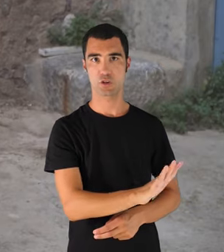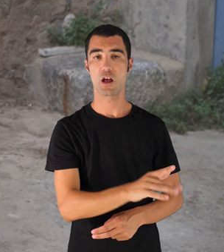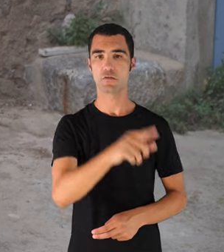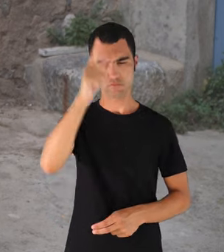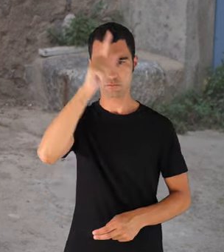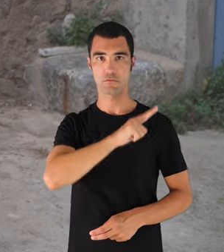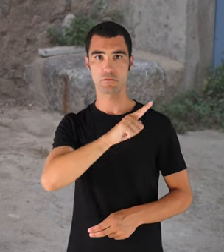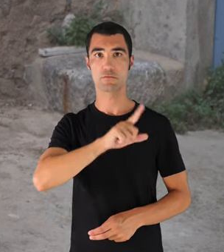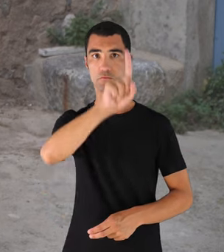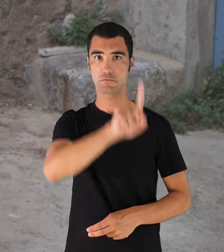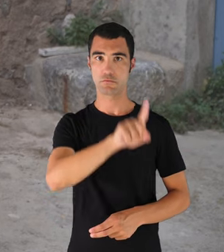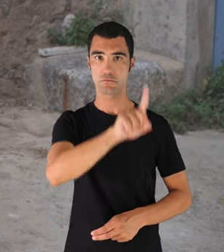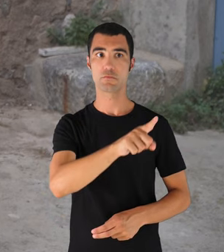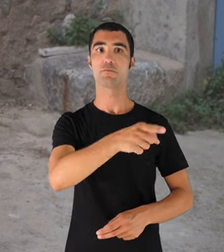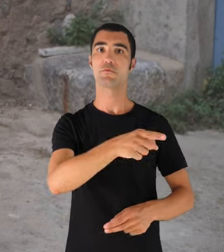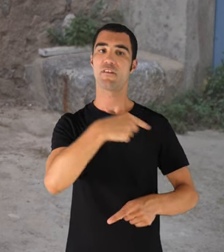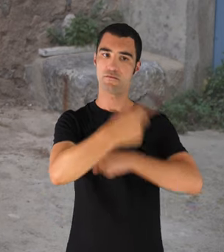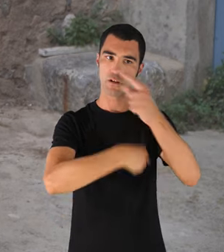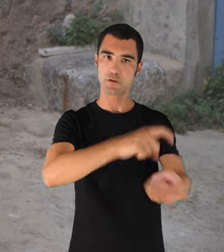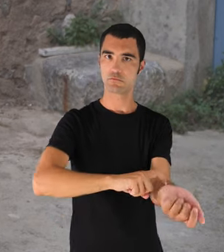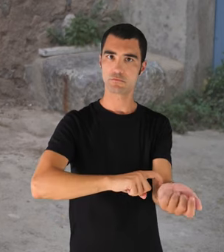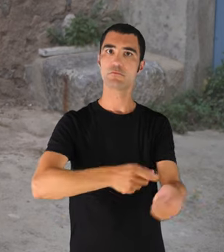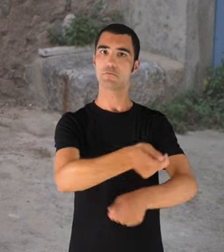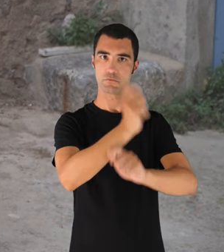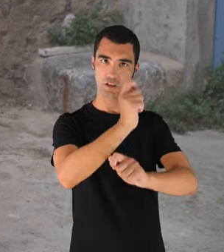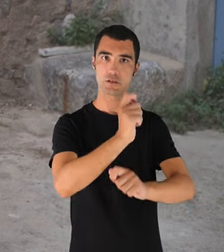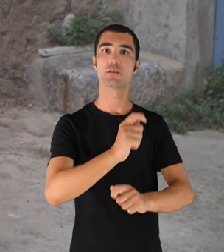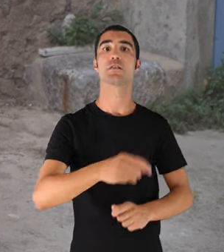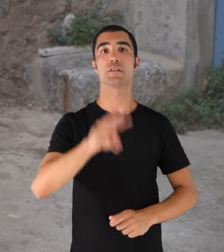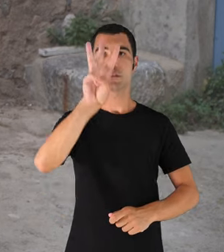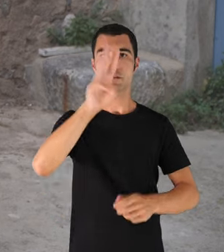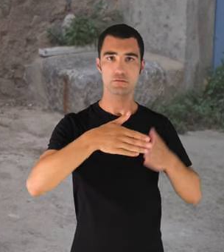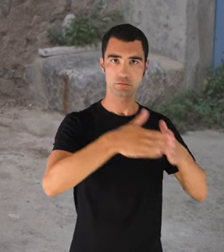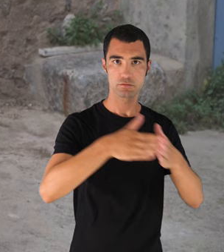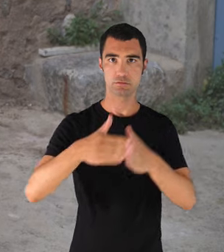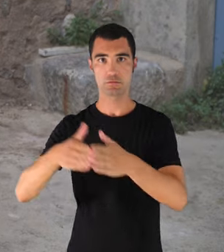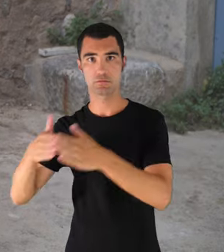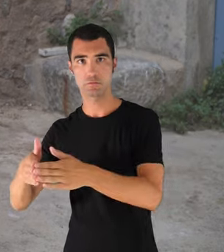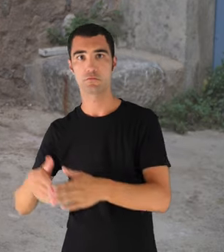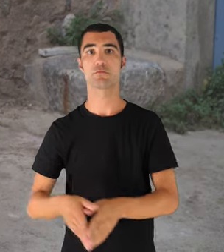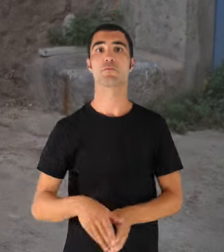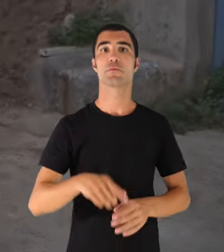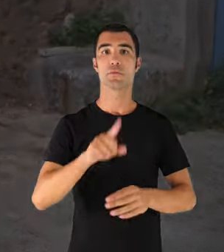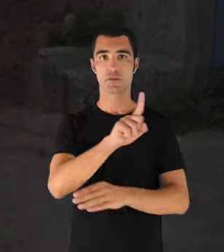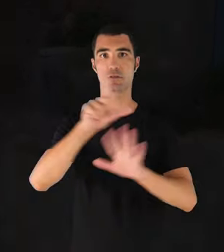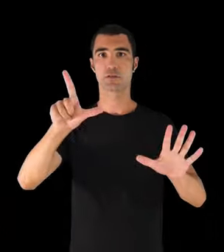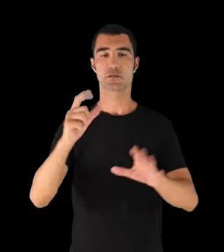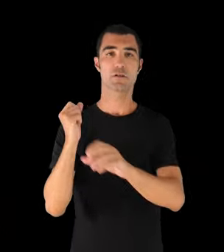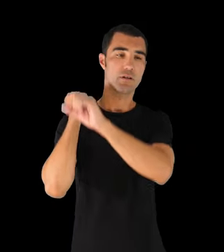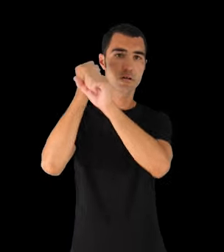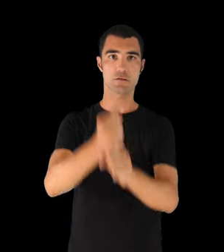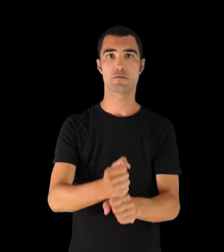família de pescadors. Tenien tres treineres. Jo t'ho dic, se'n va anant de 7 anys a la Marina, perquè li agradava molt la mà.